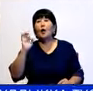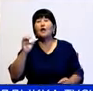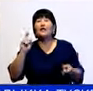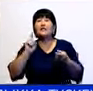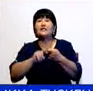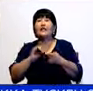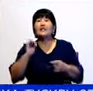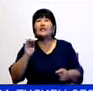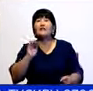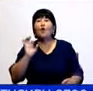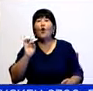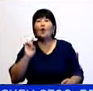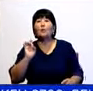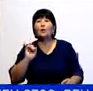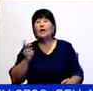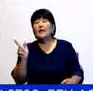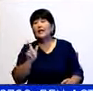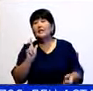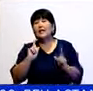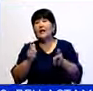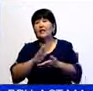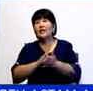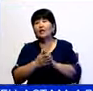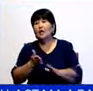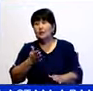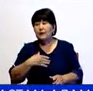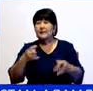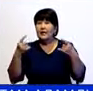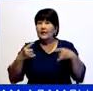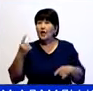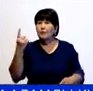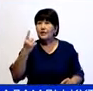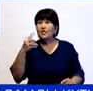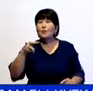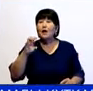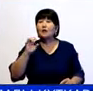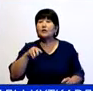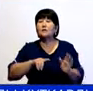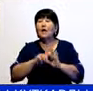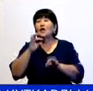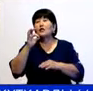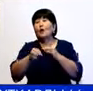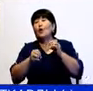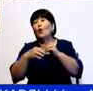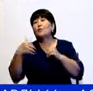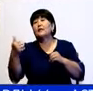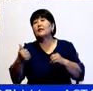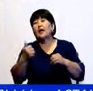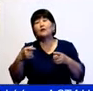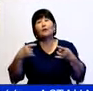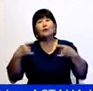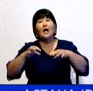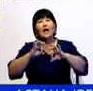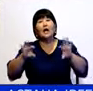Inform mekemesi арасындағы екі жақты келісімнің негізінде біздің телеарна 1-ші маусымнан бастап тәулігіне 15 сағат бойы хабар